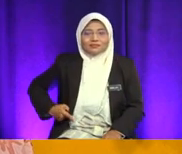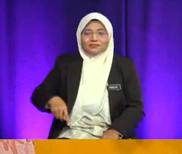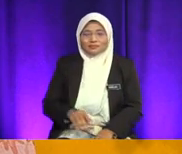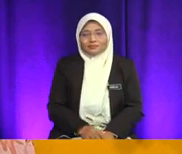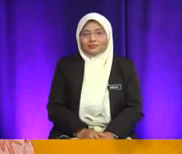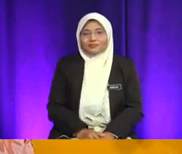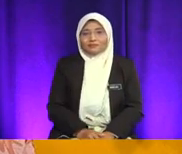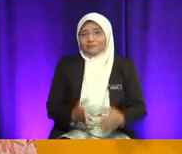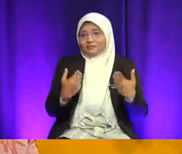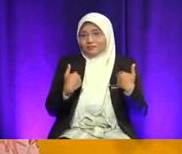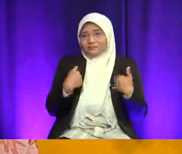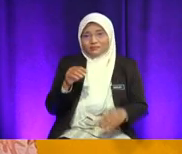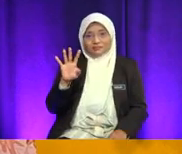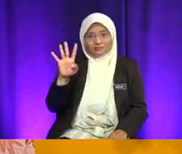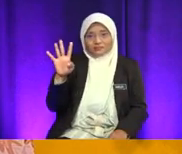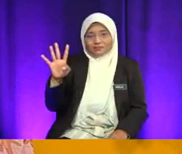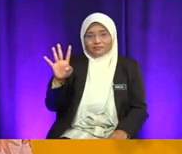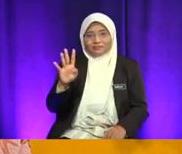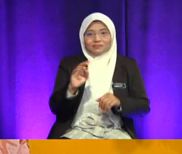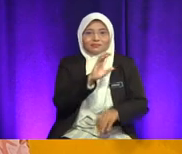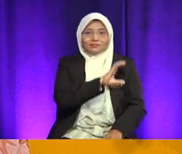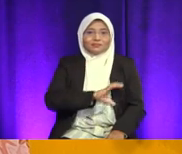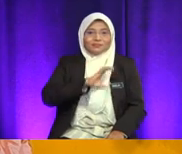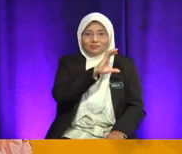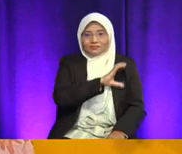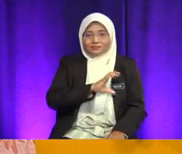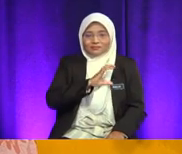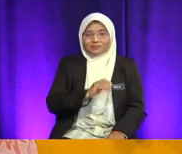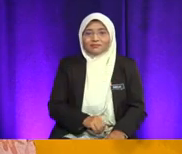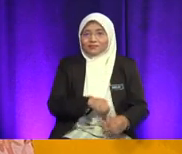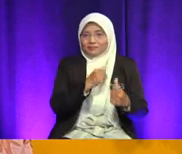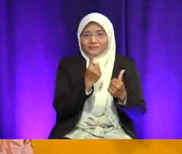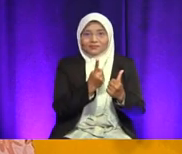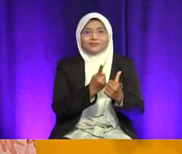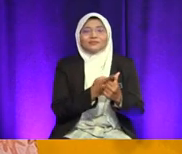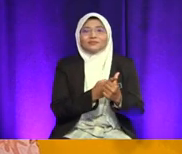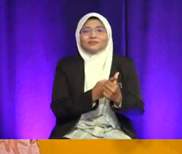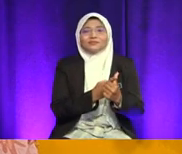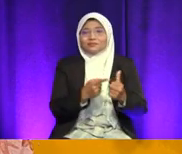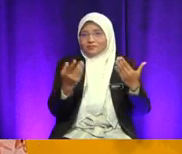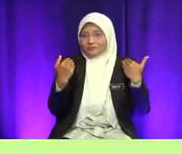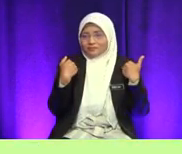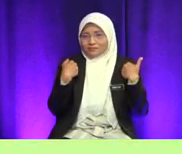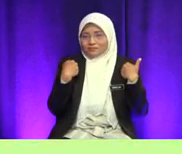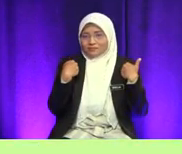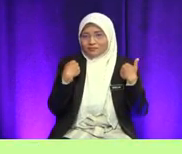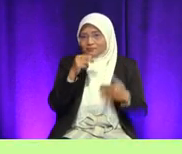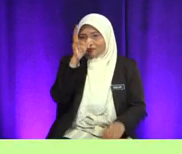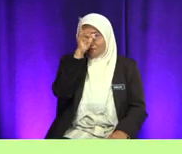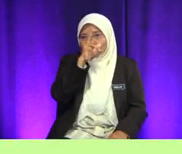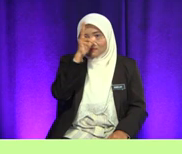Baiklah ada empat ciri-ciri negara berdaulat yang pertama ialah mempunyai pemerintahan